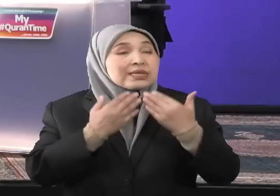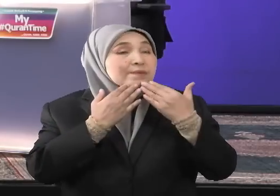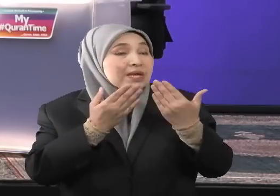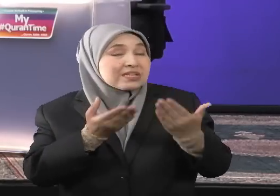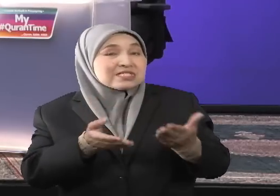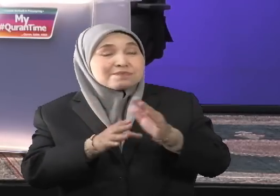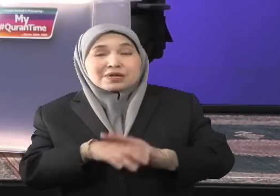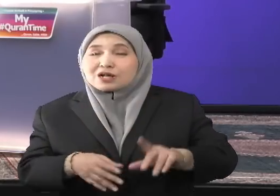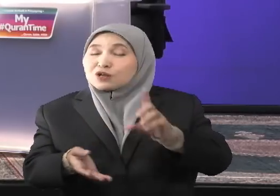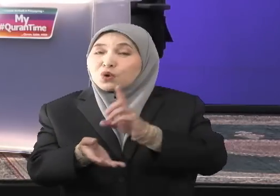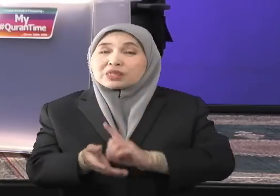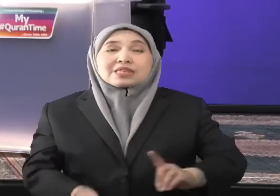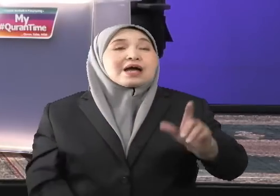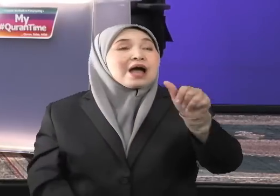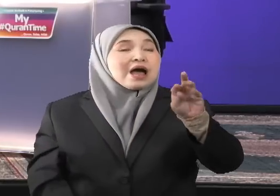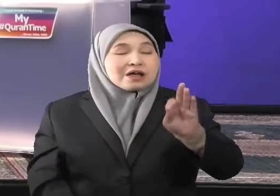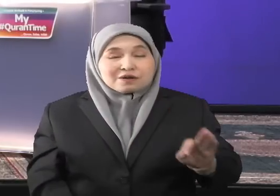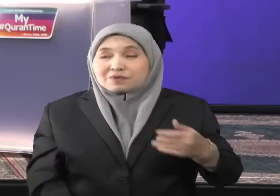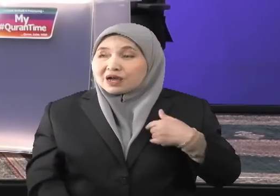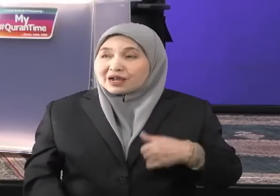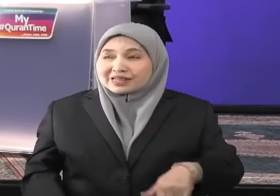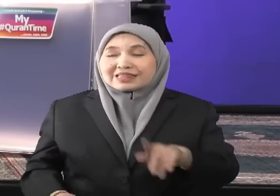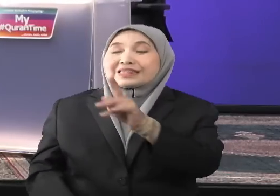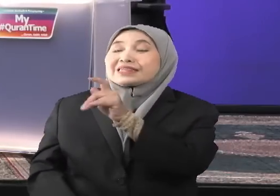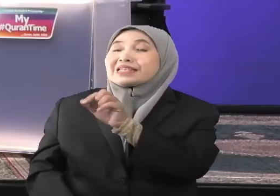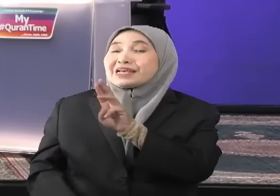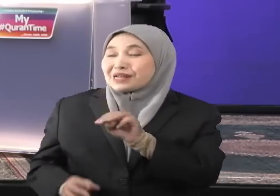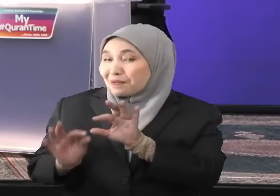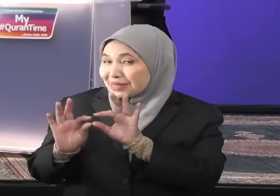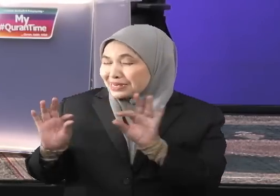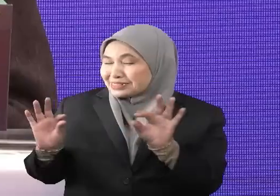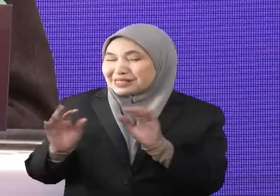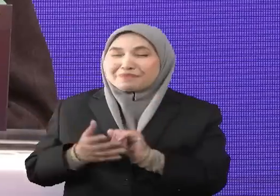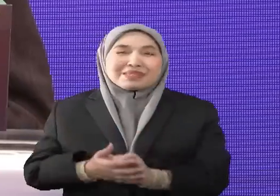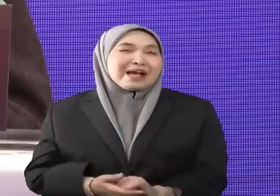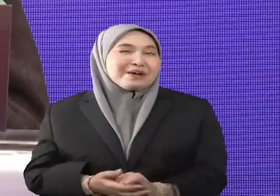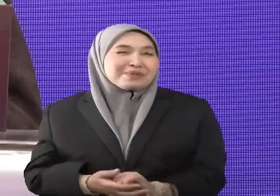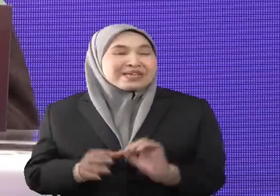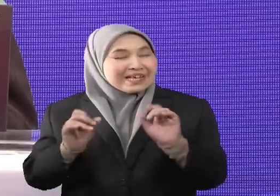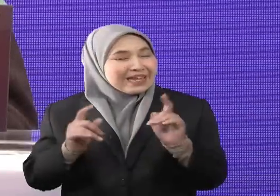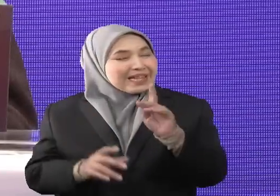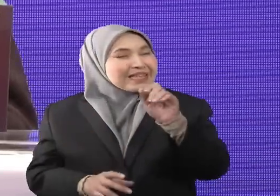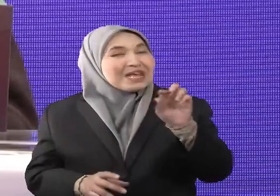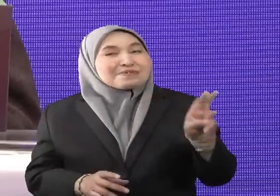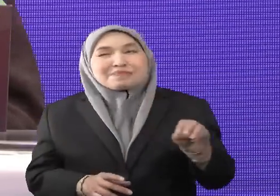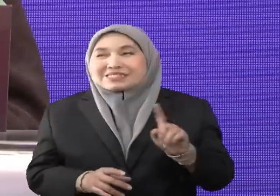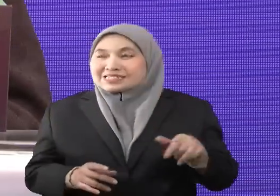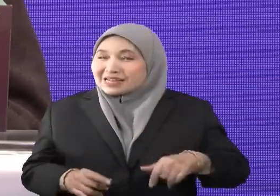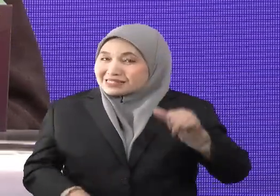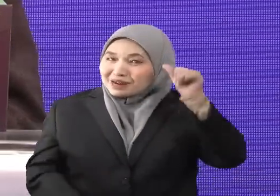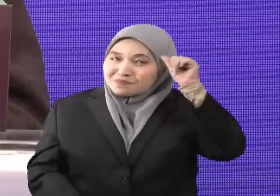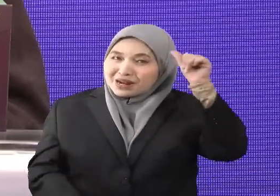dokter Arif masa dan juga Qori kita Tir tipis dan sidang penonton kalian Assalamualaikum